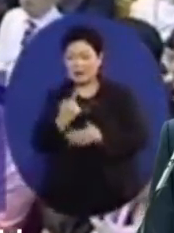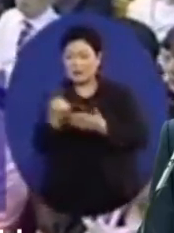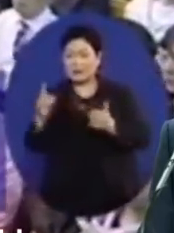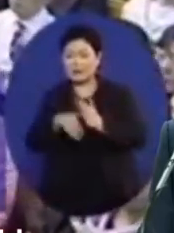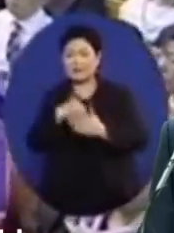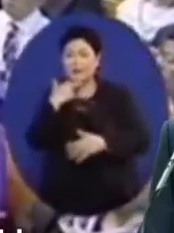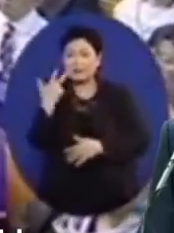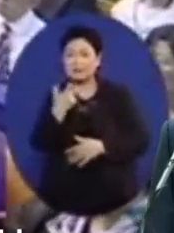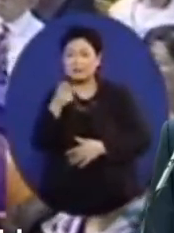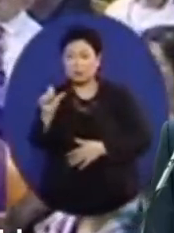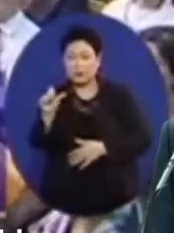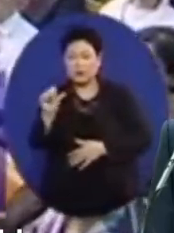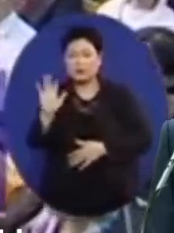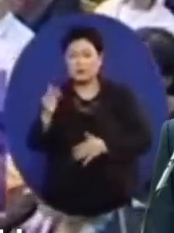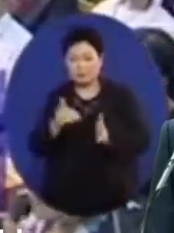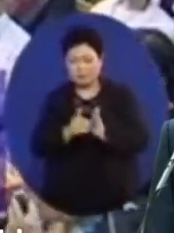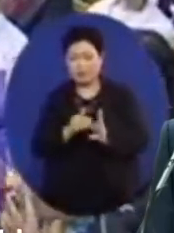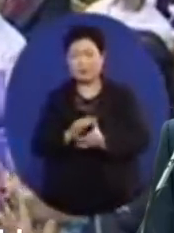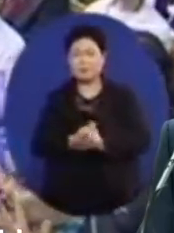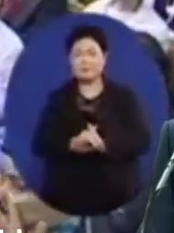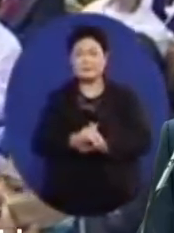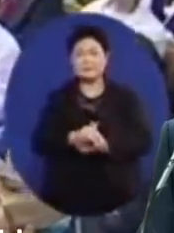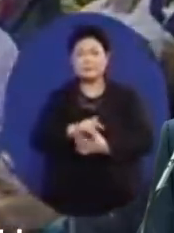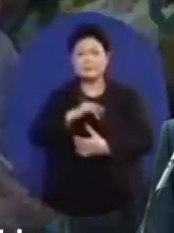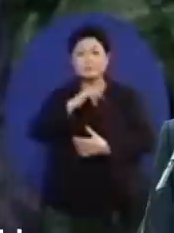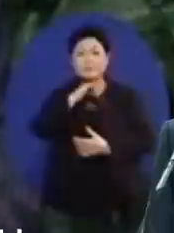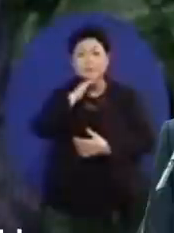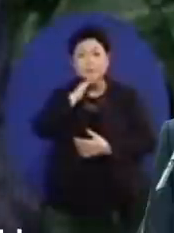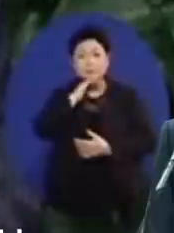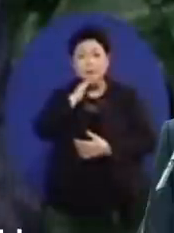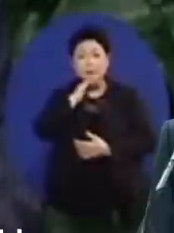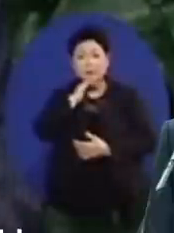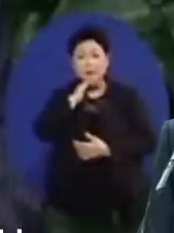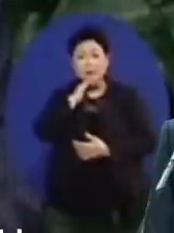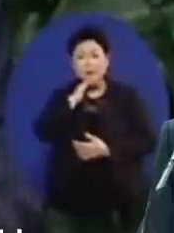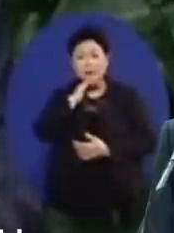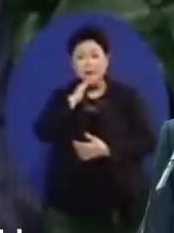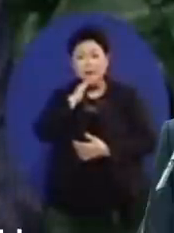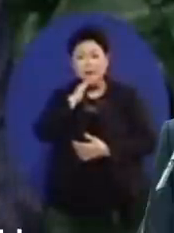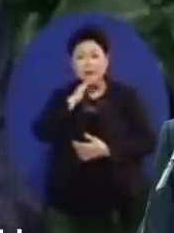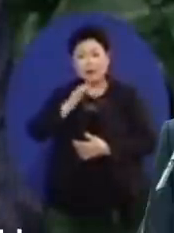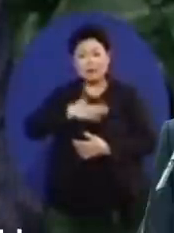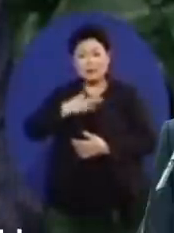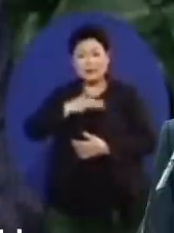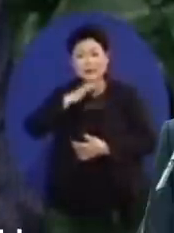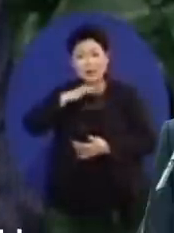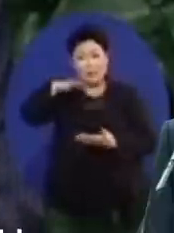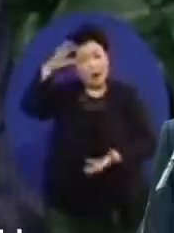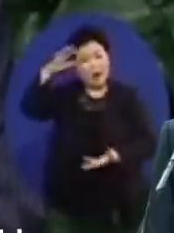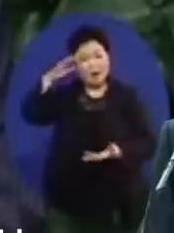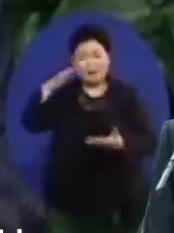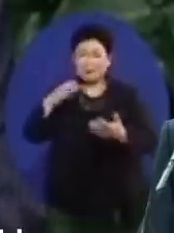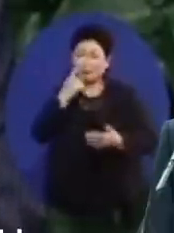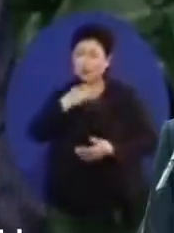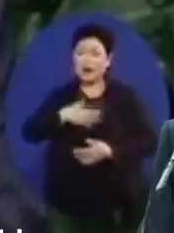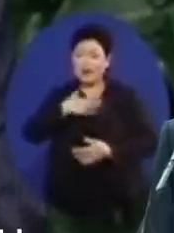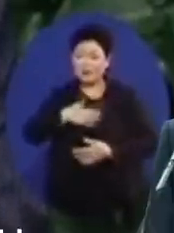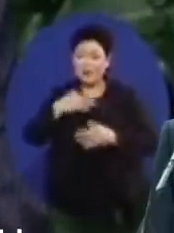75세였더라 제가 상당히 나이가 많은 줄 알았지만 아브라함이 인생 새 출발할 때 나이밖에 안 됐어요.